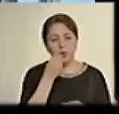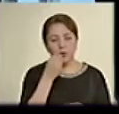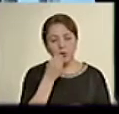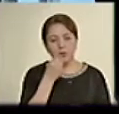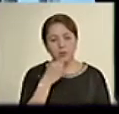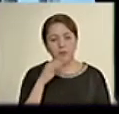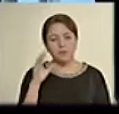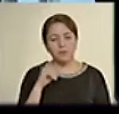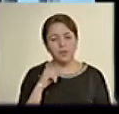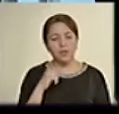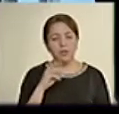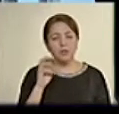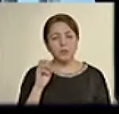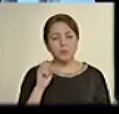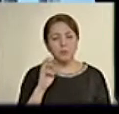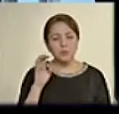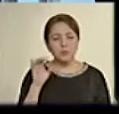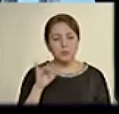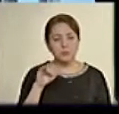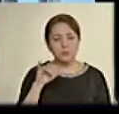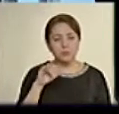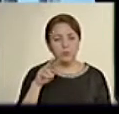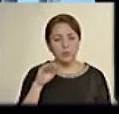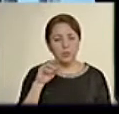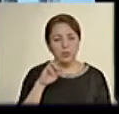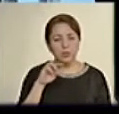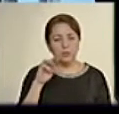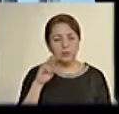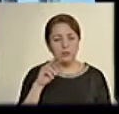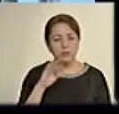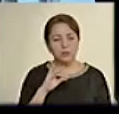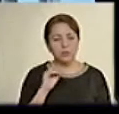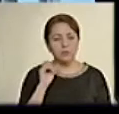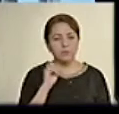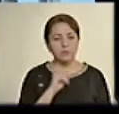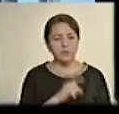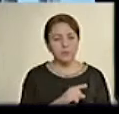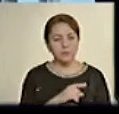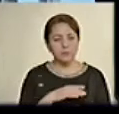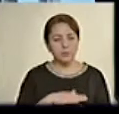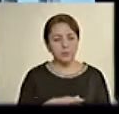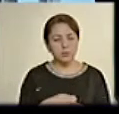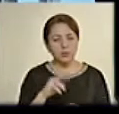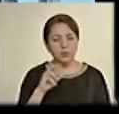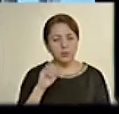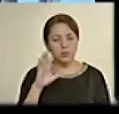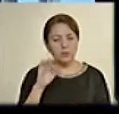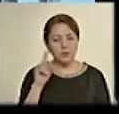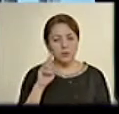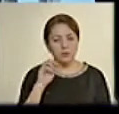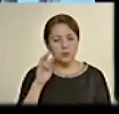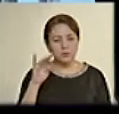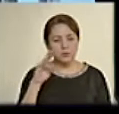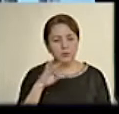nihoyatda mas'uliyatli vazifani bajargan lavozimni aniqlang. Xo'sh, bularning orasida qaysi biri